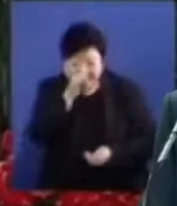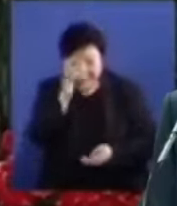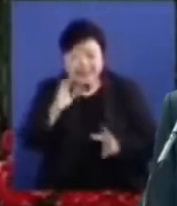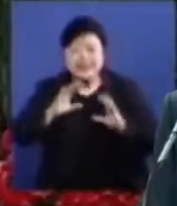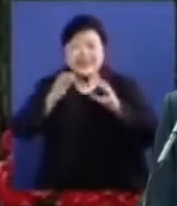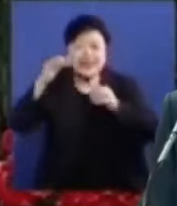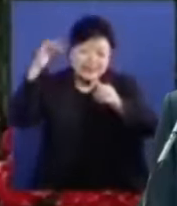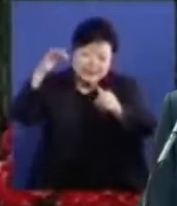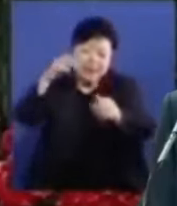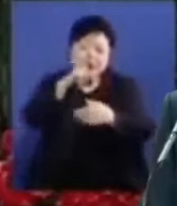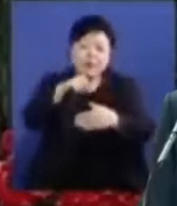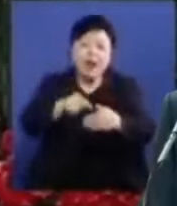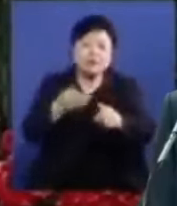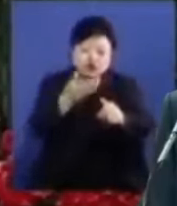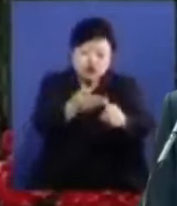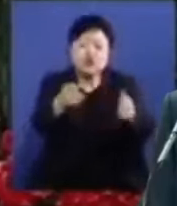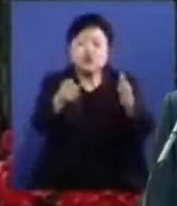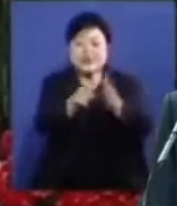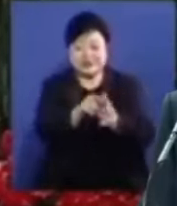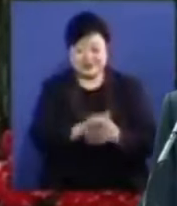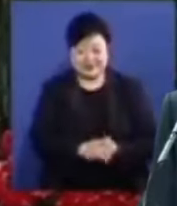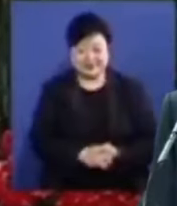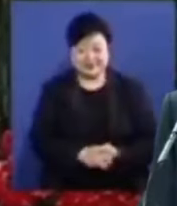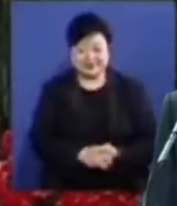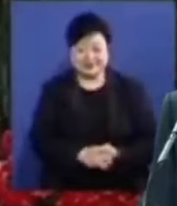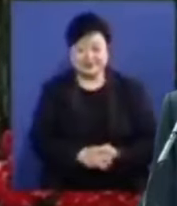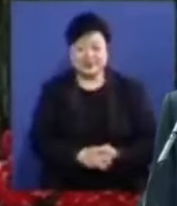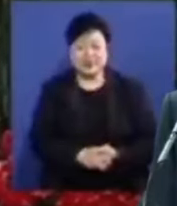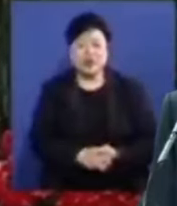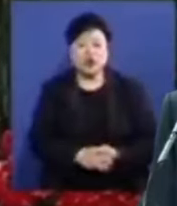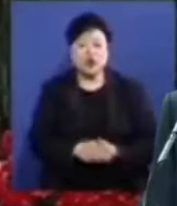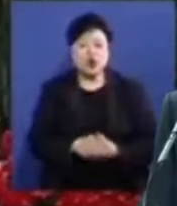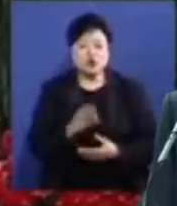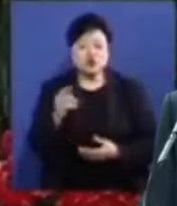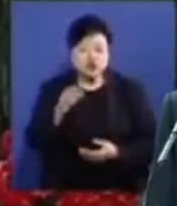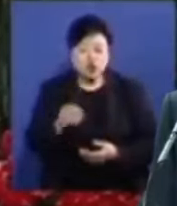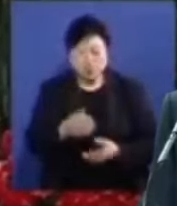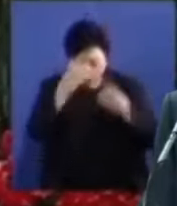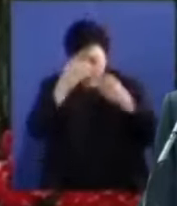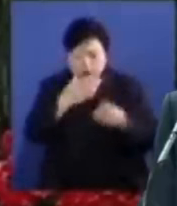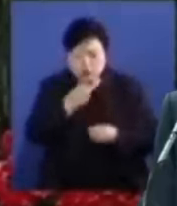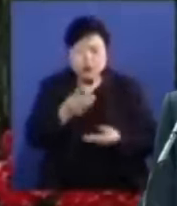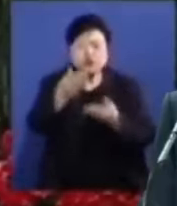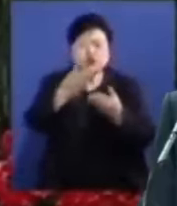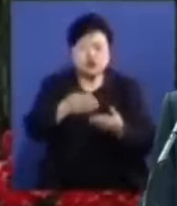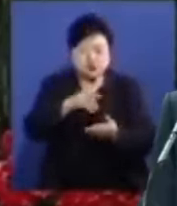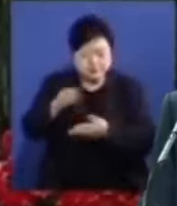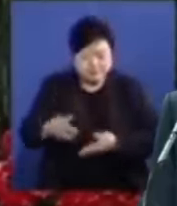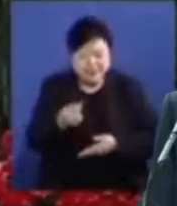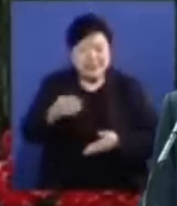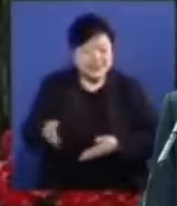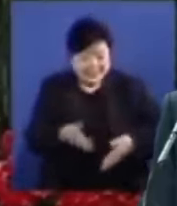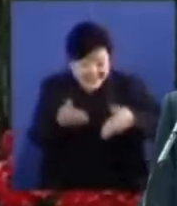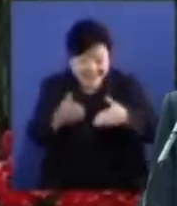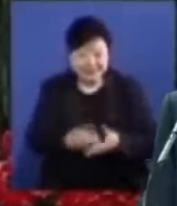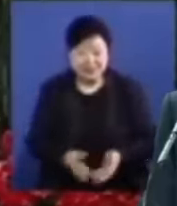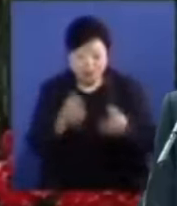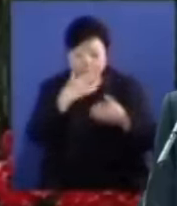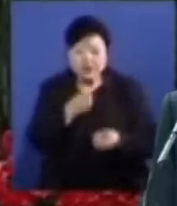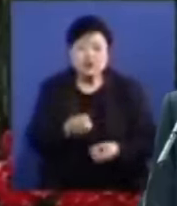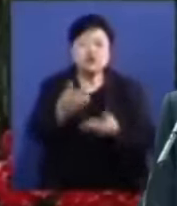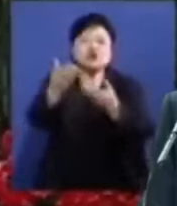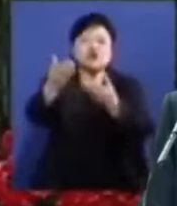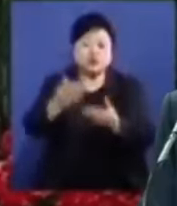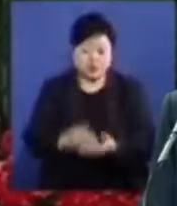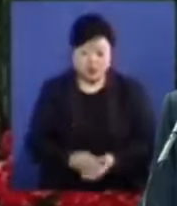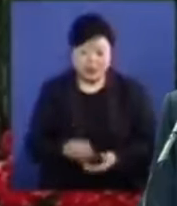천국을 사모하는 마음을 가지게 하기 위해서라. 마르틴 루터는 고난은 축복을 갖다주는 지름길이라고 말했습니다. 고난은 축복을